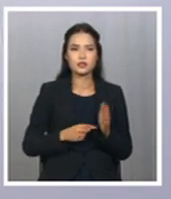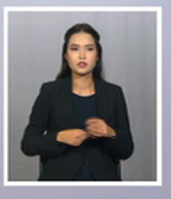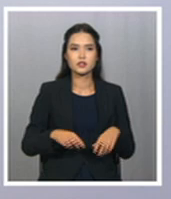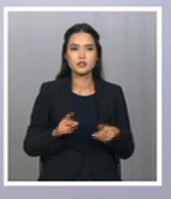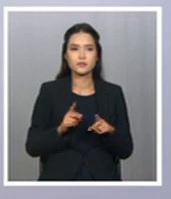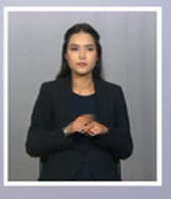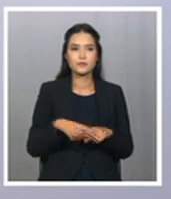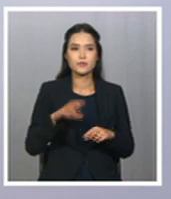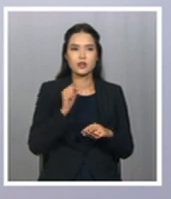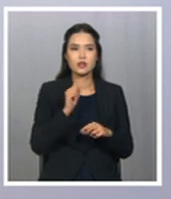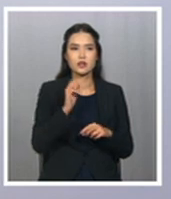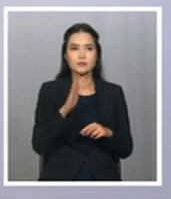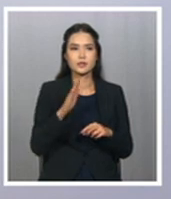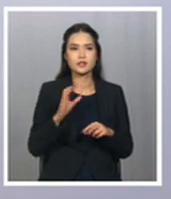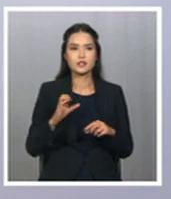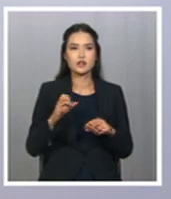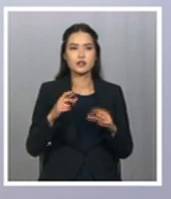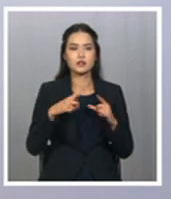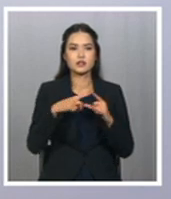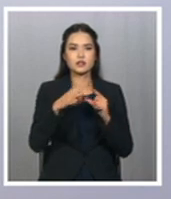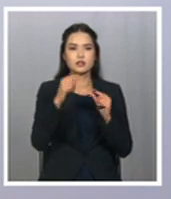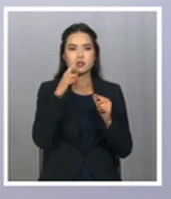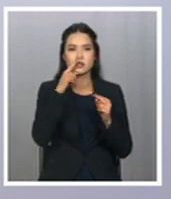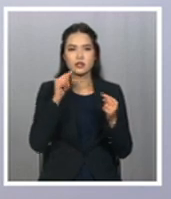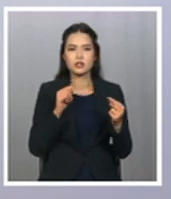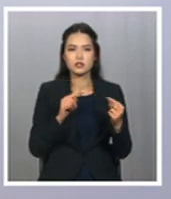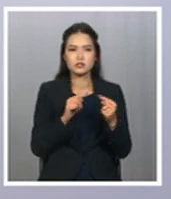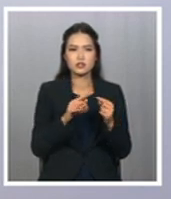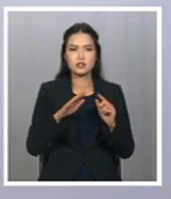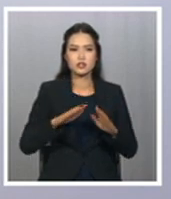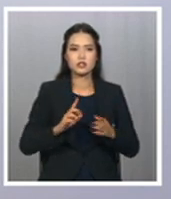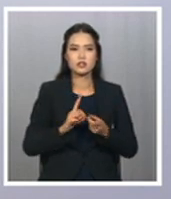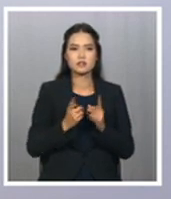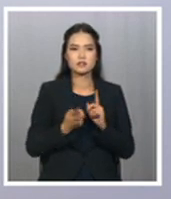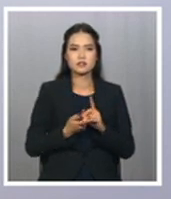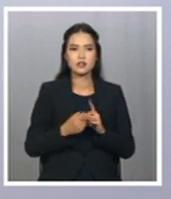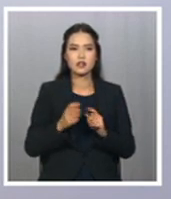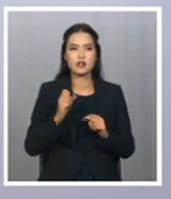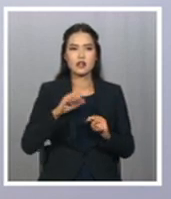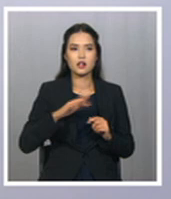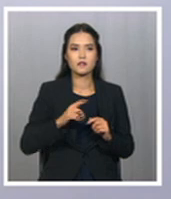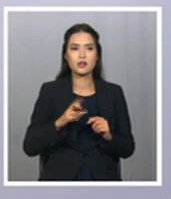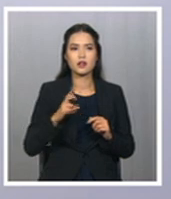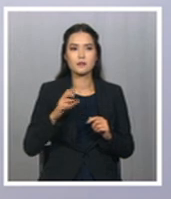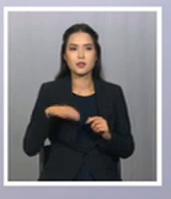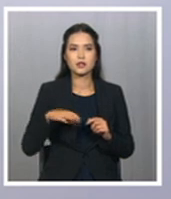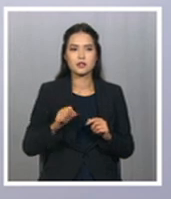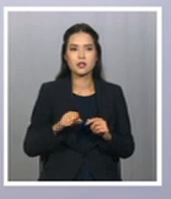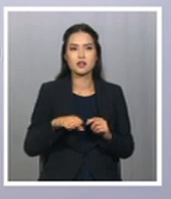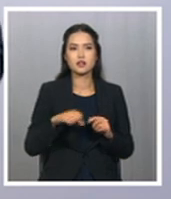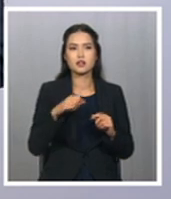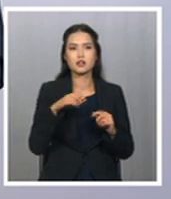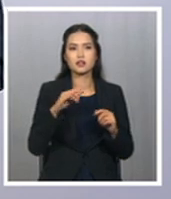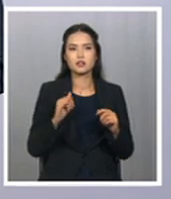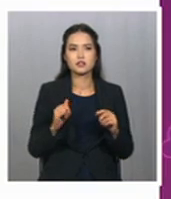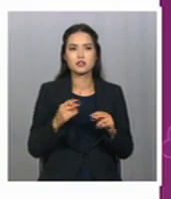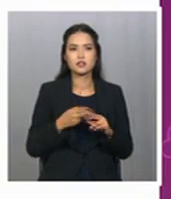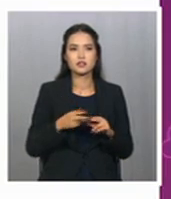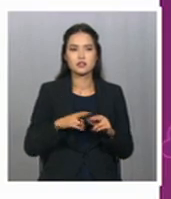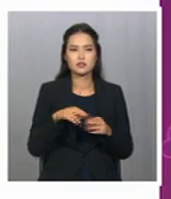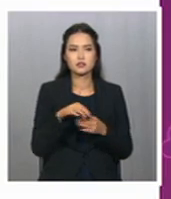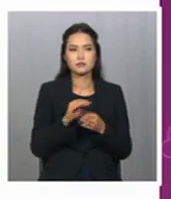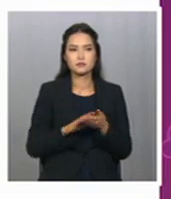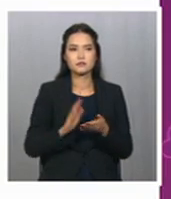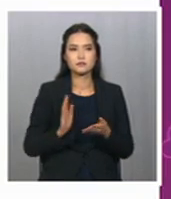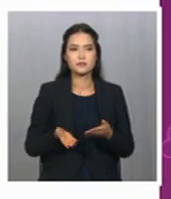С қабырғаларына қарсы жатқан бұрыштарды сәйкесінше альфа, бета, гамма бұрыштар деп белгілейді. Ал